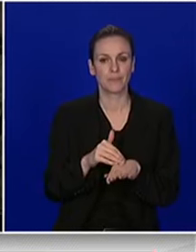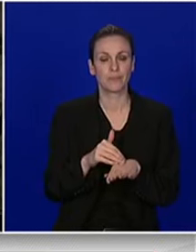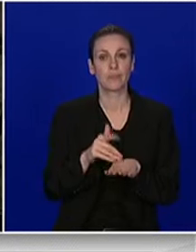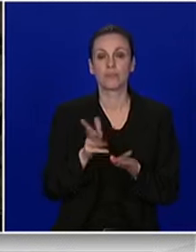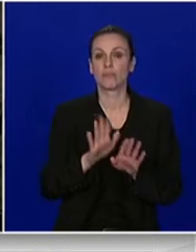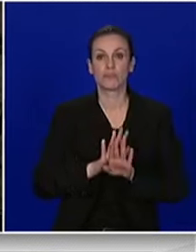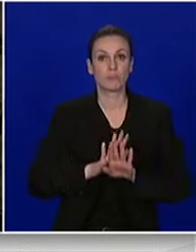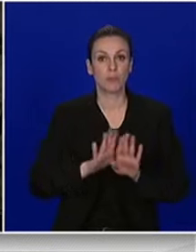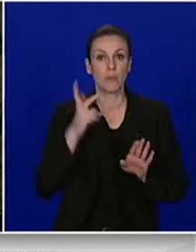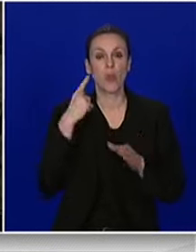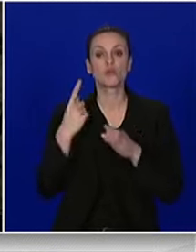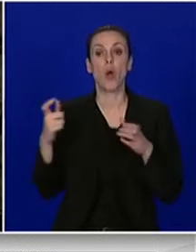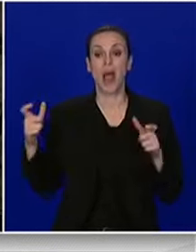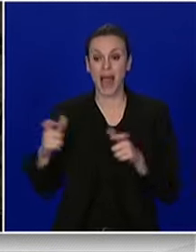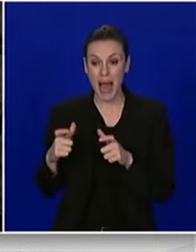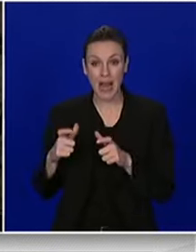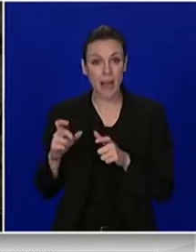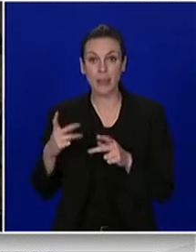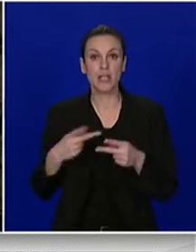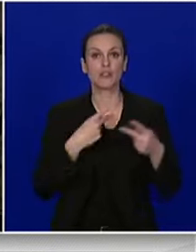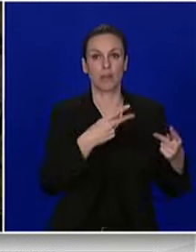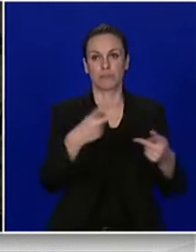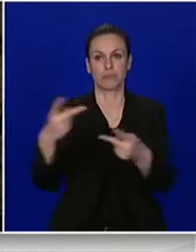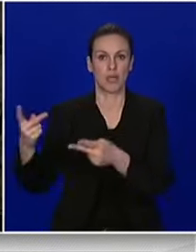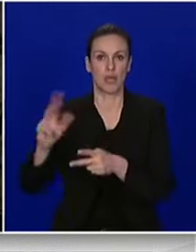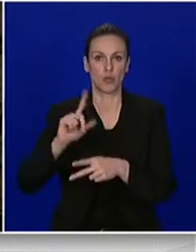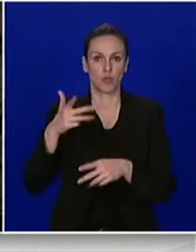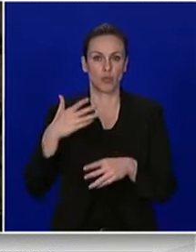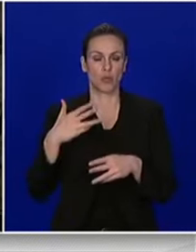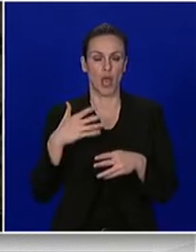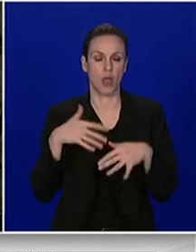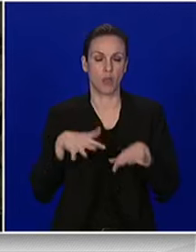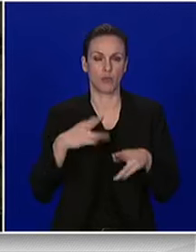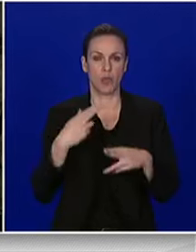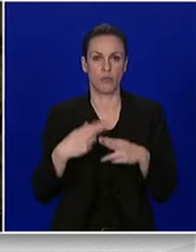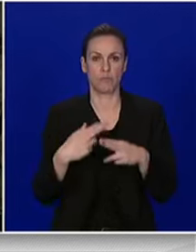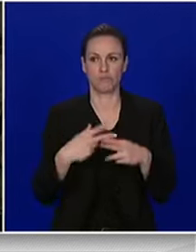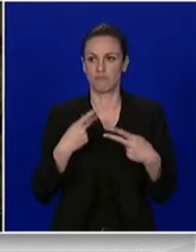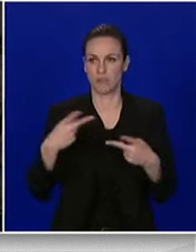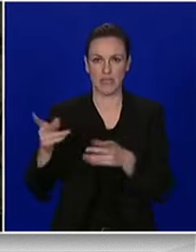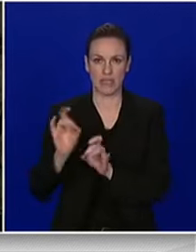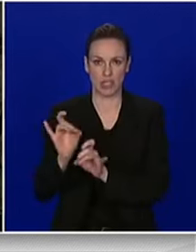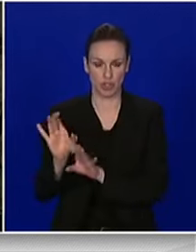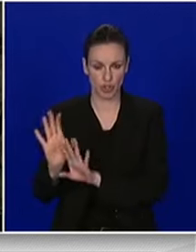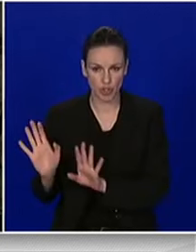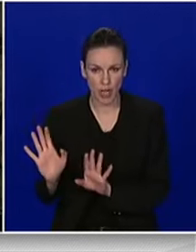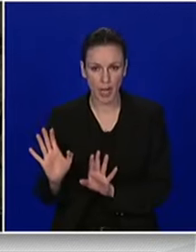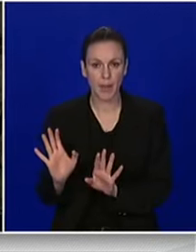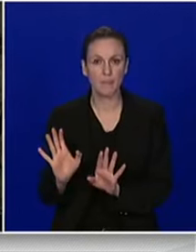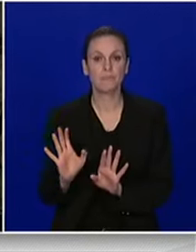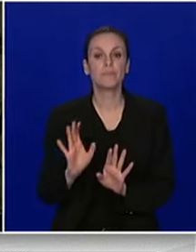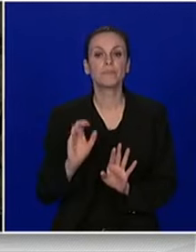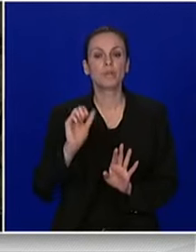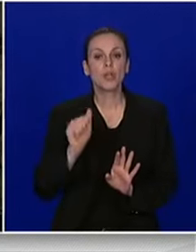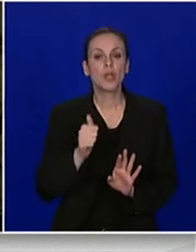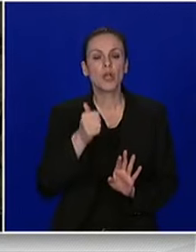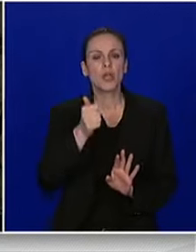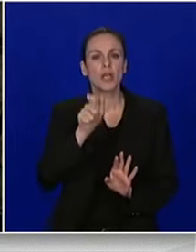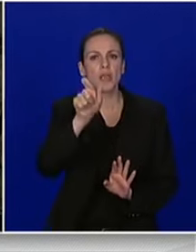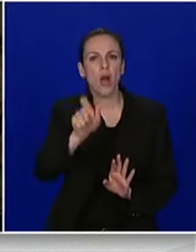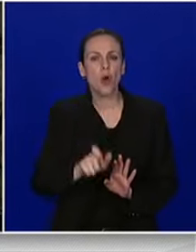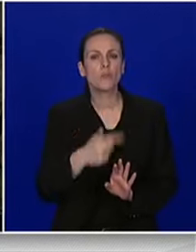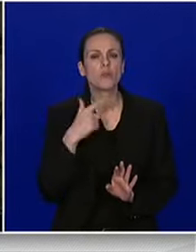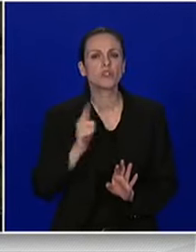Završile su karantenu i nije bilo prijenosa bolesti na njihovu okolinu. I za jednu osobu još